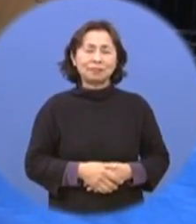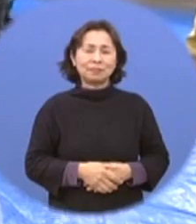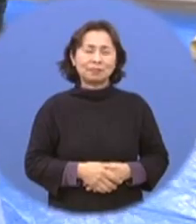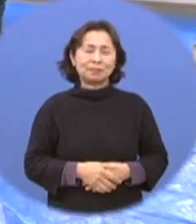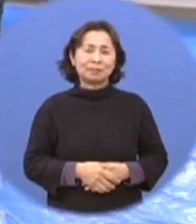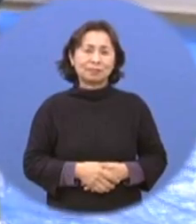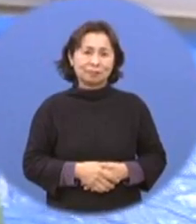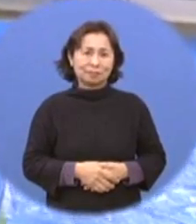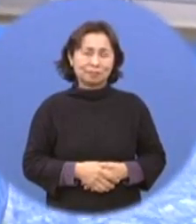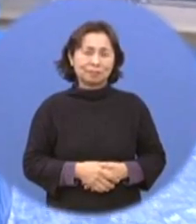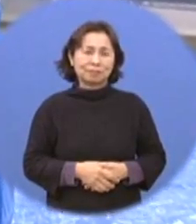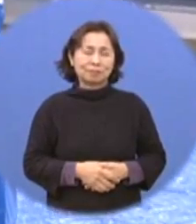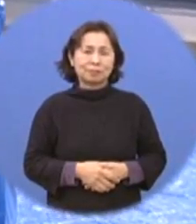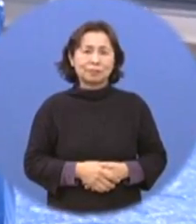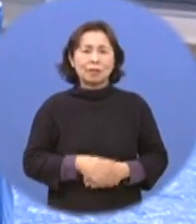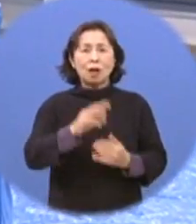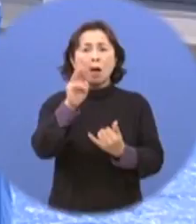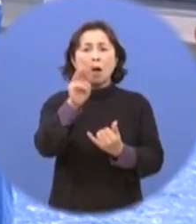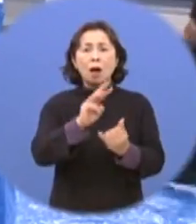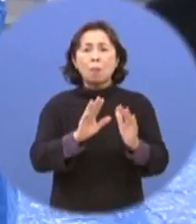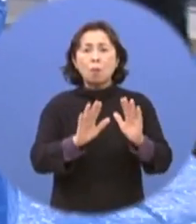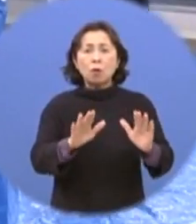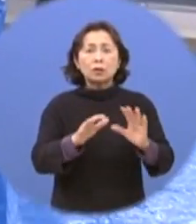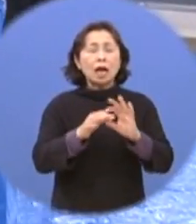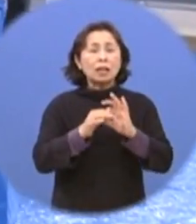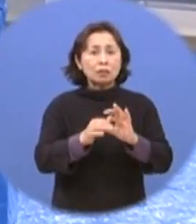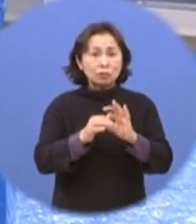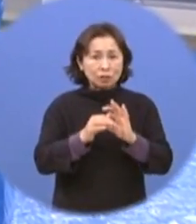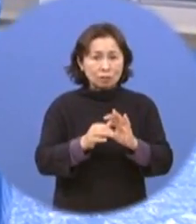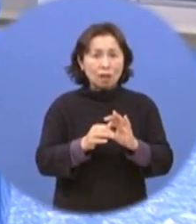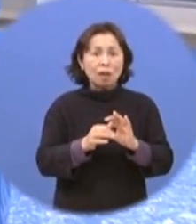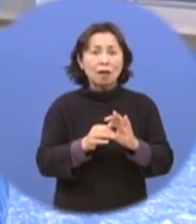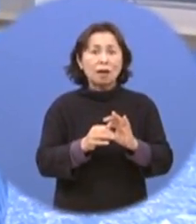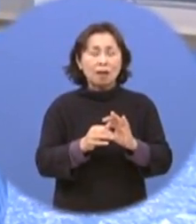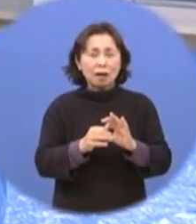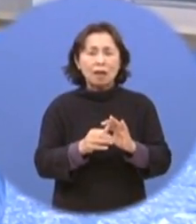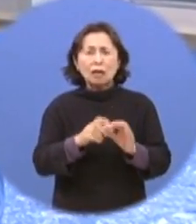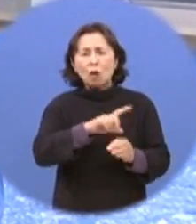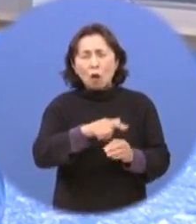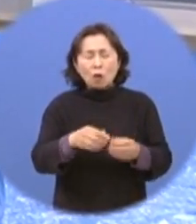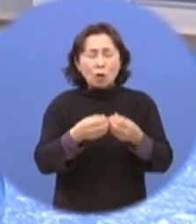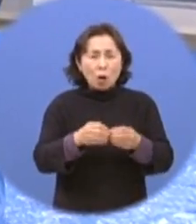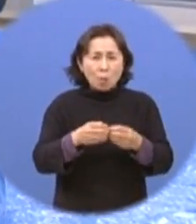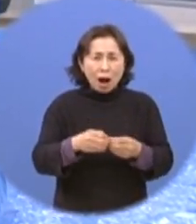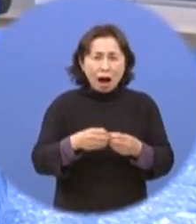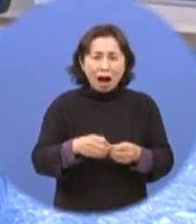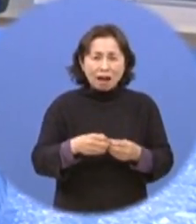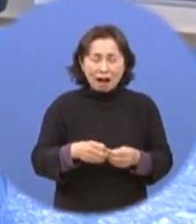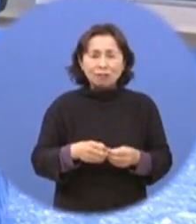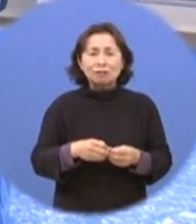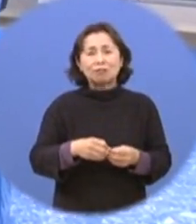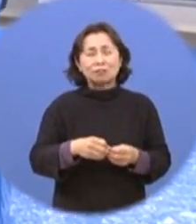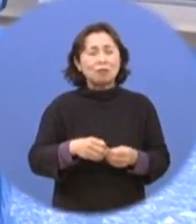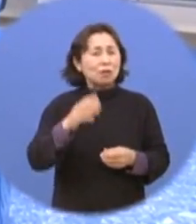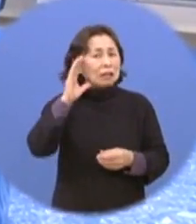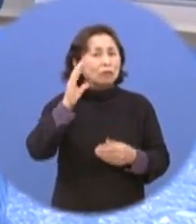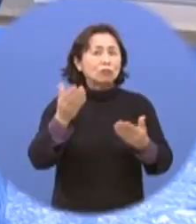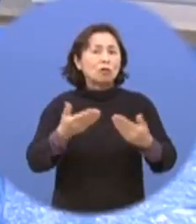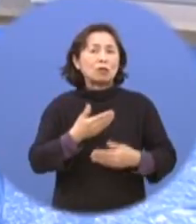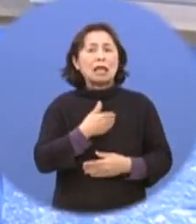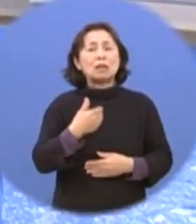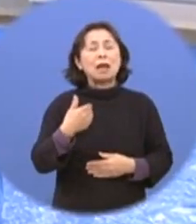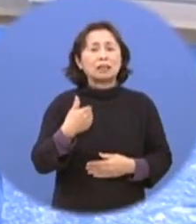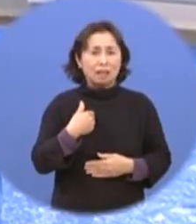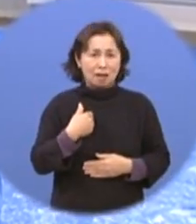なるんじゃない防災のほどに対して細かくいろんなことが来たんでいろんな人の